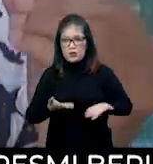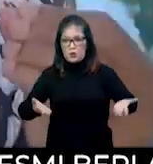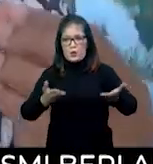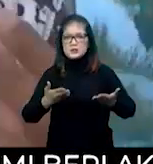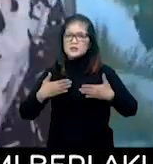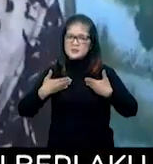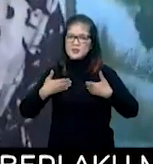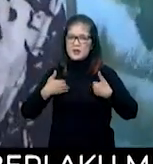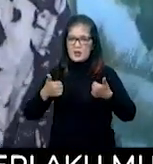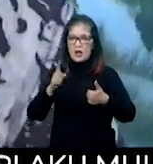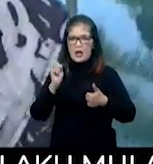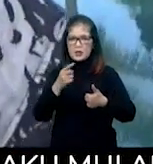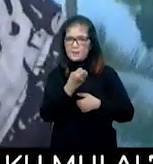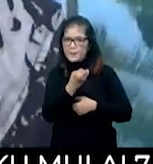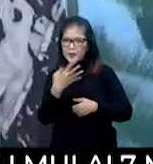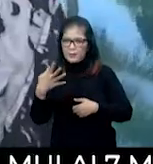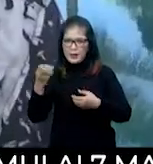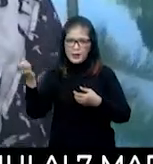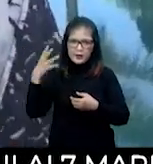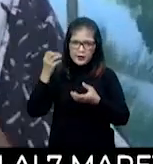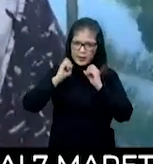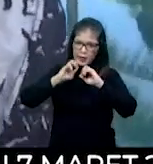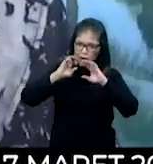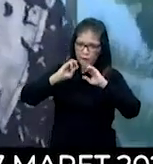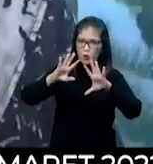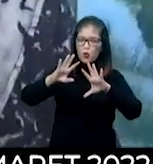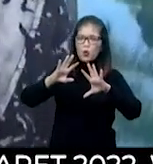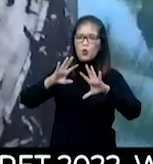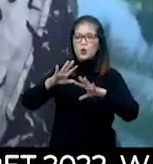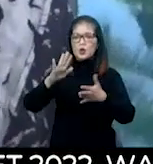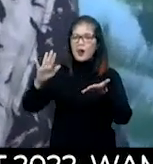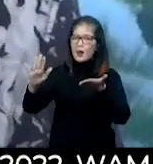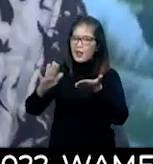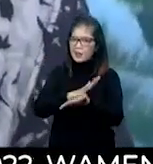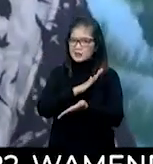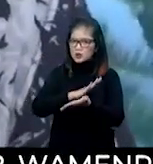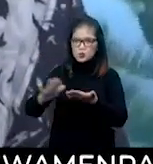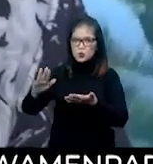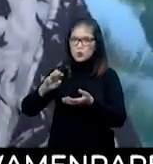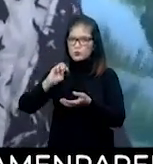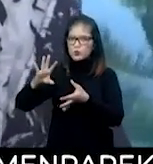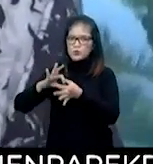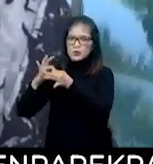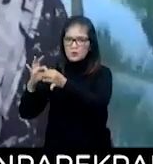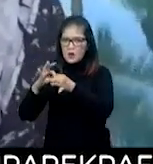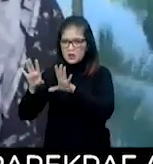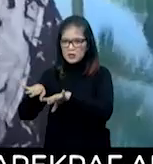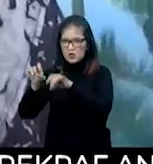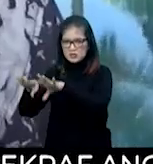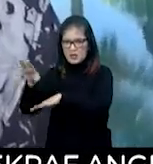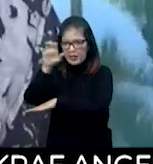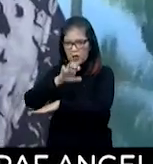Saat pengumuman itu keluar Hai saya sebarkan ke David rapper kita dari Australia dan Eropa